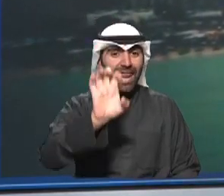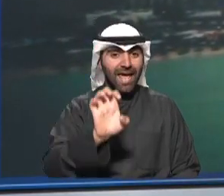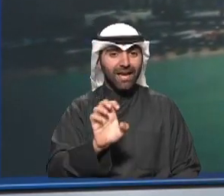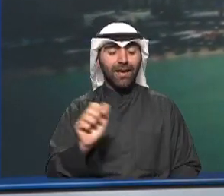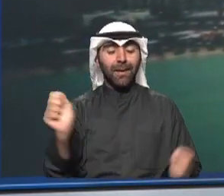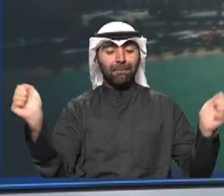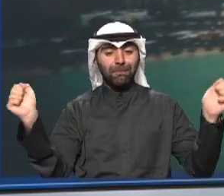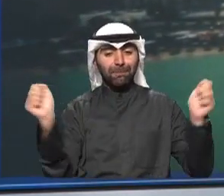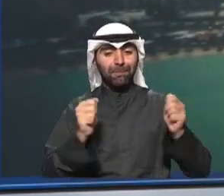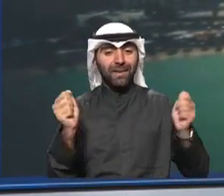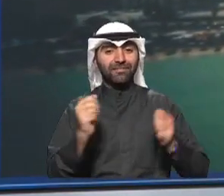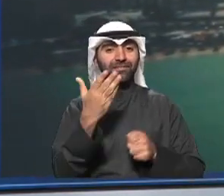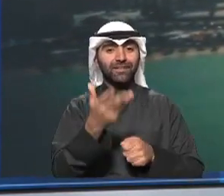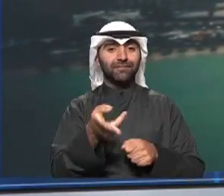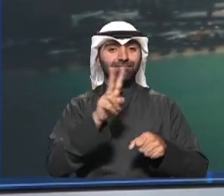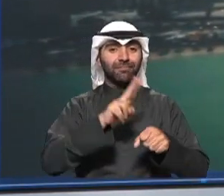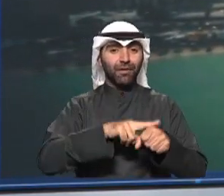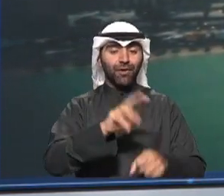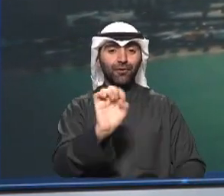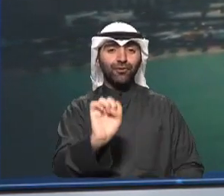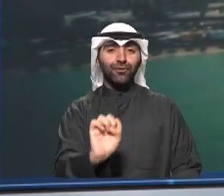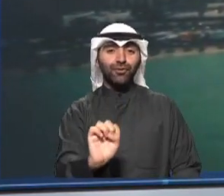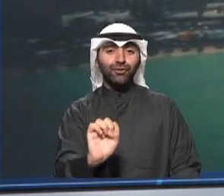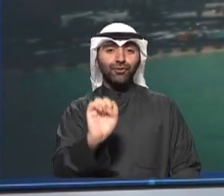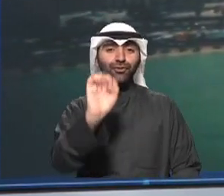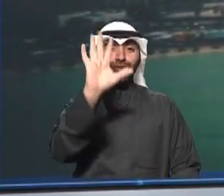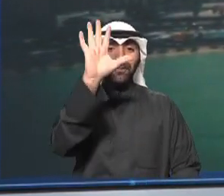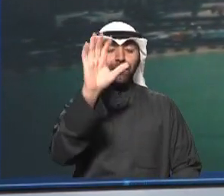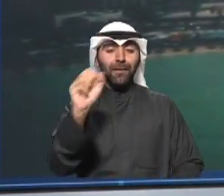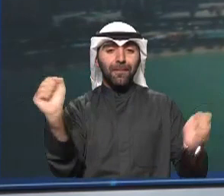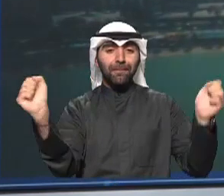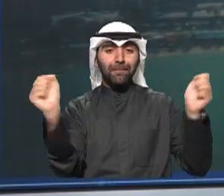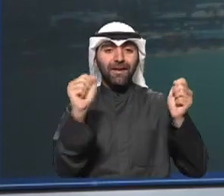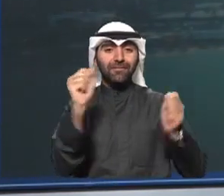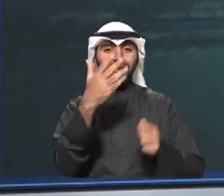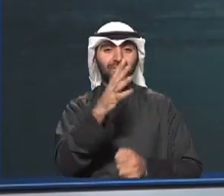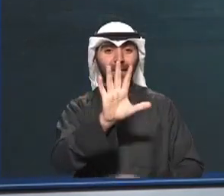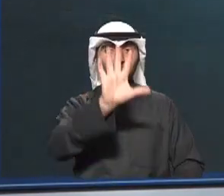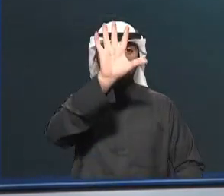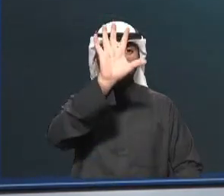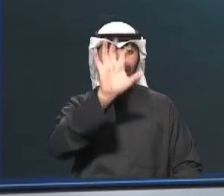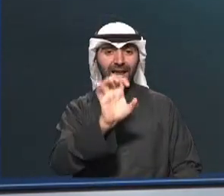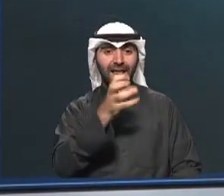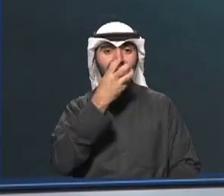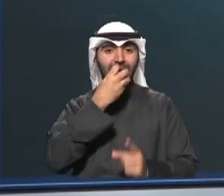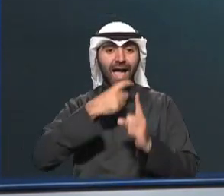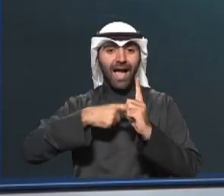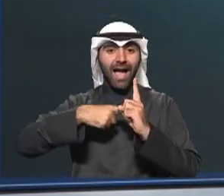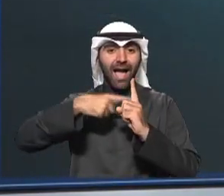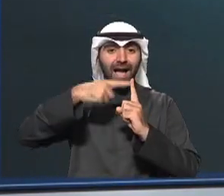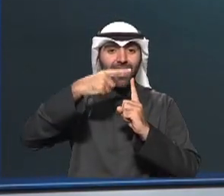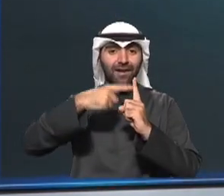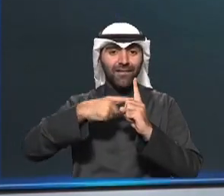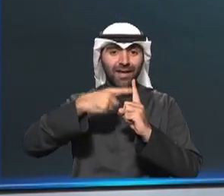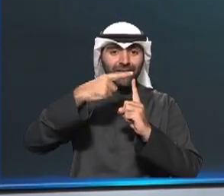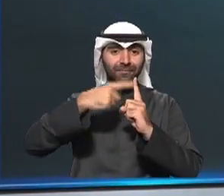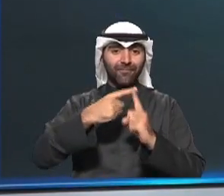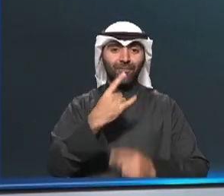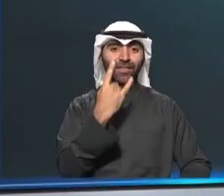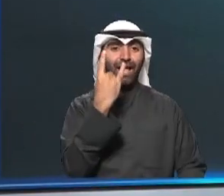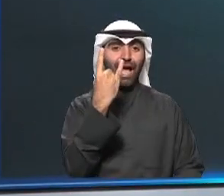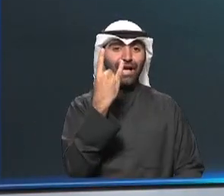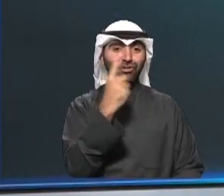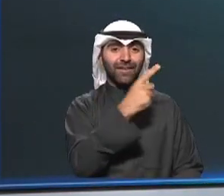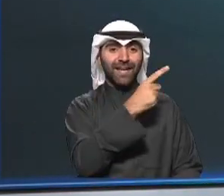الصباح الباكر، حيث تصل درجات الحرارة إلى الآن ما بين 10 درجات إلى 17 درجة مئوية، لكن أيضا مع استمرار الهواء